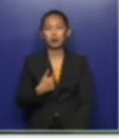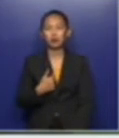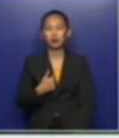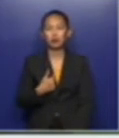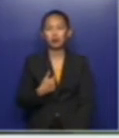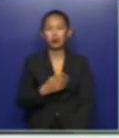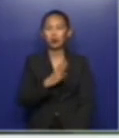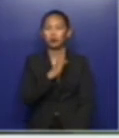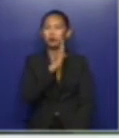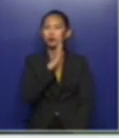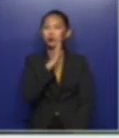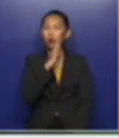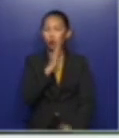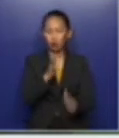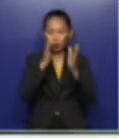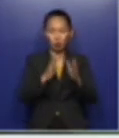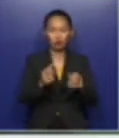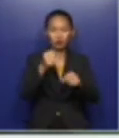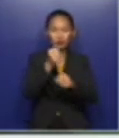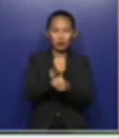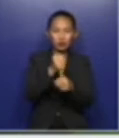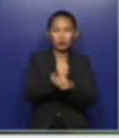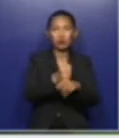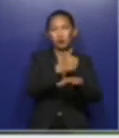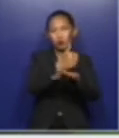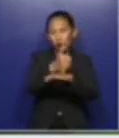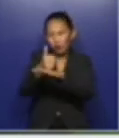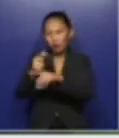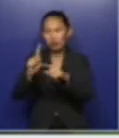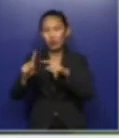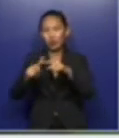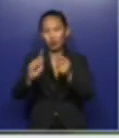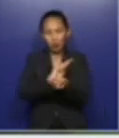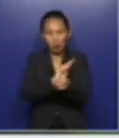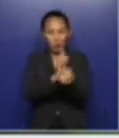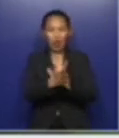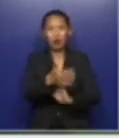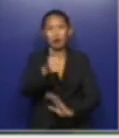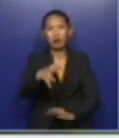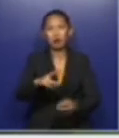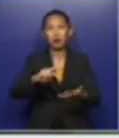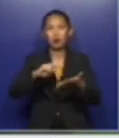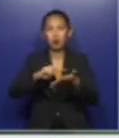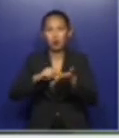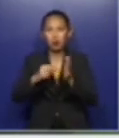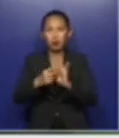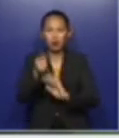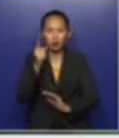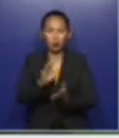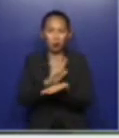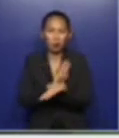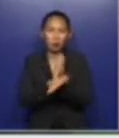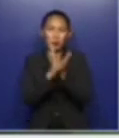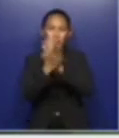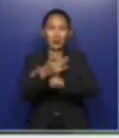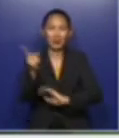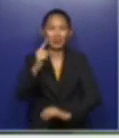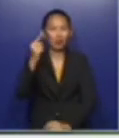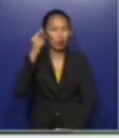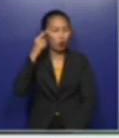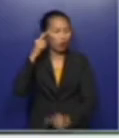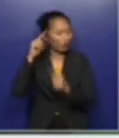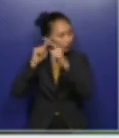ถ้าผู้บริหารไม่ปรับไม่เปลี่ยนท่านก็เปลี่ยนเจตคติเปลี่ยนวิธีการดำเนินงานเปลี่ยนวิธี